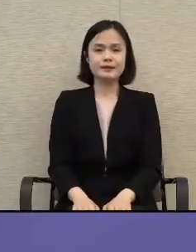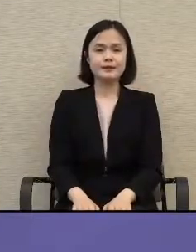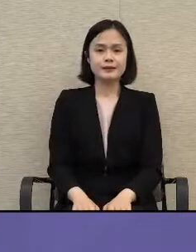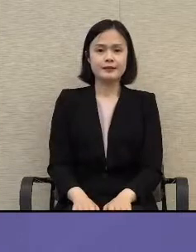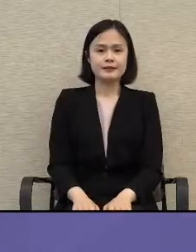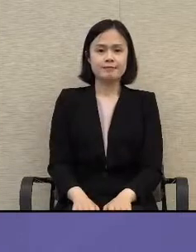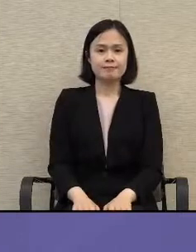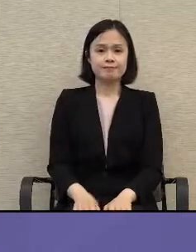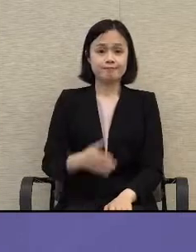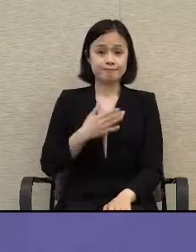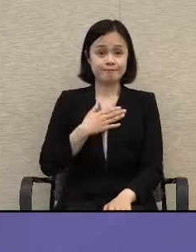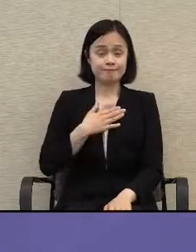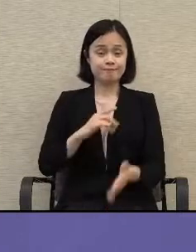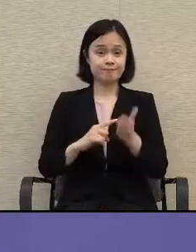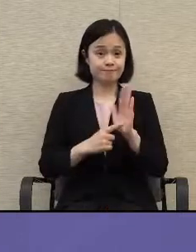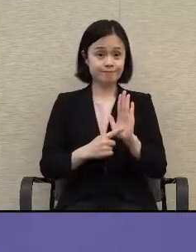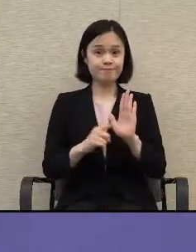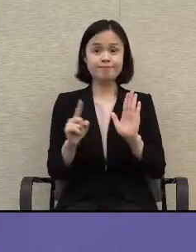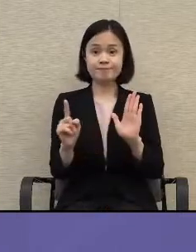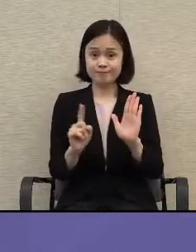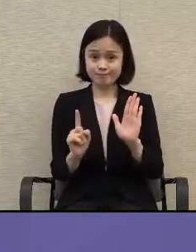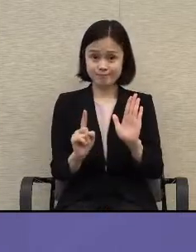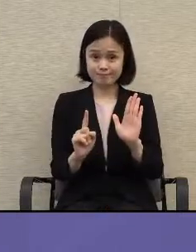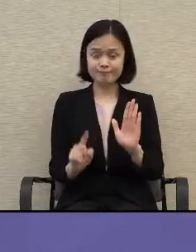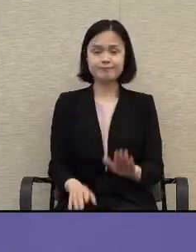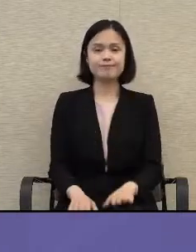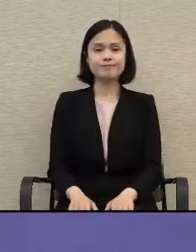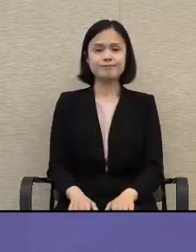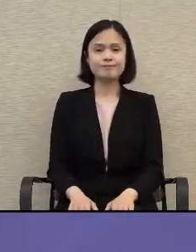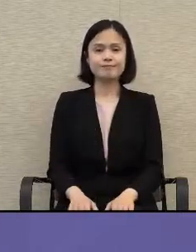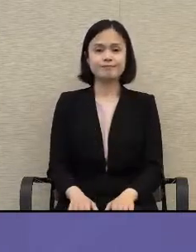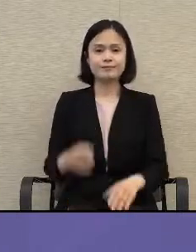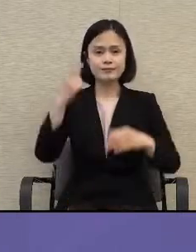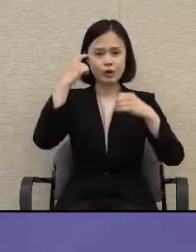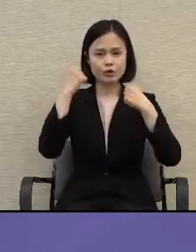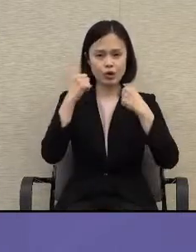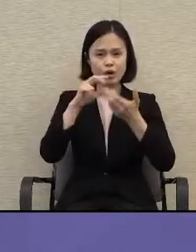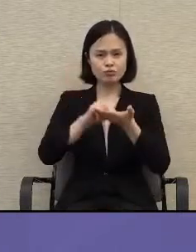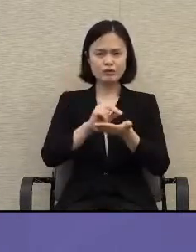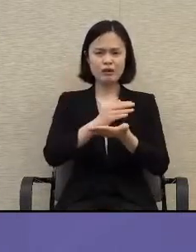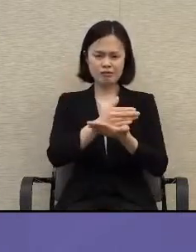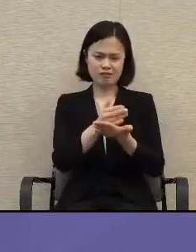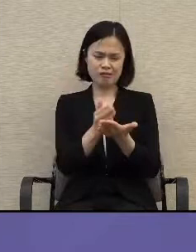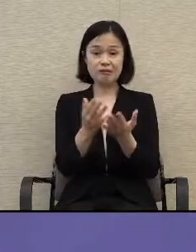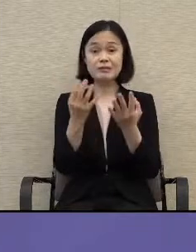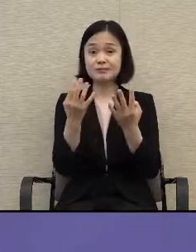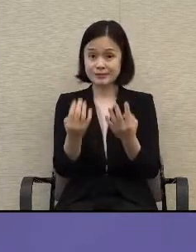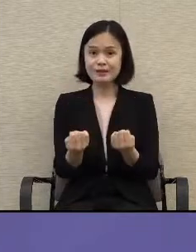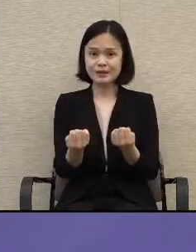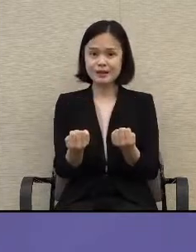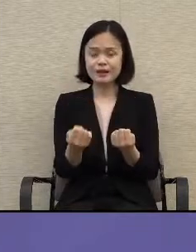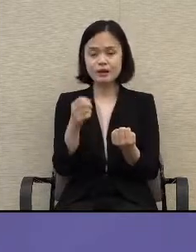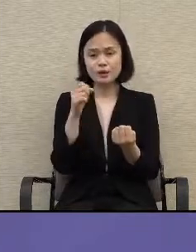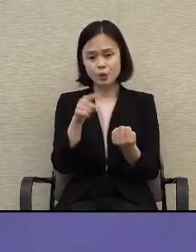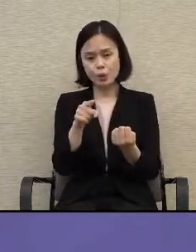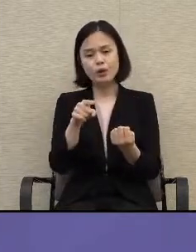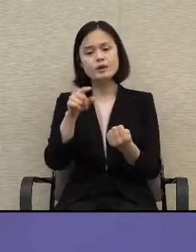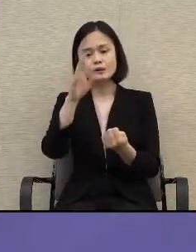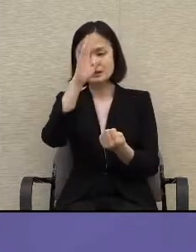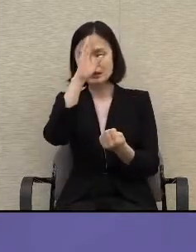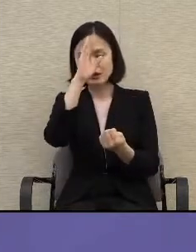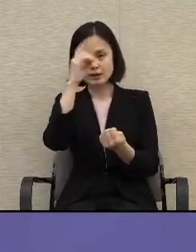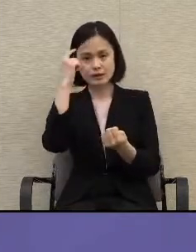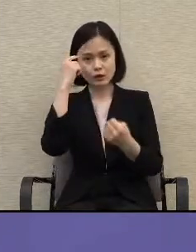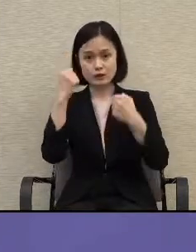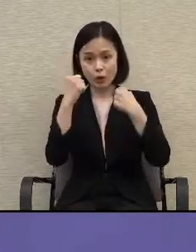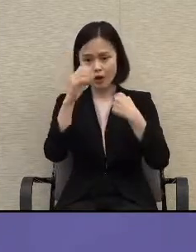제 발표에서는 그러면 이제 이러한 다양한 정신건강의 문제들, 그리고 그 요인들, 그다음에 그